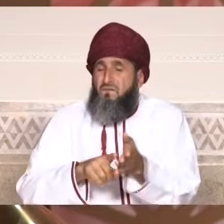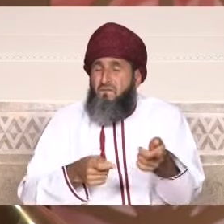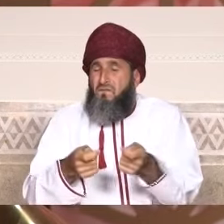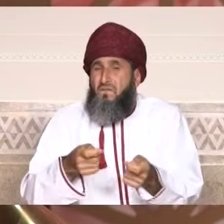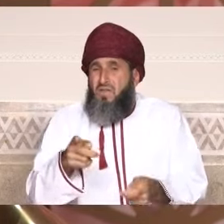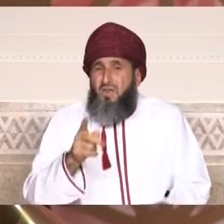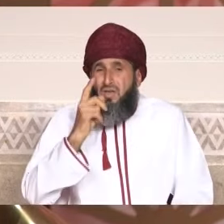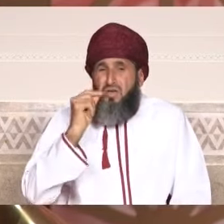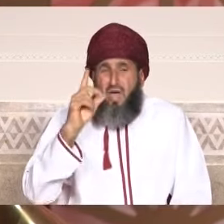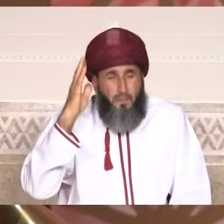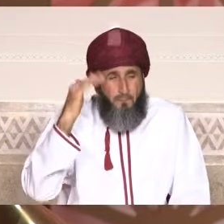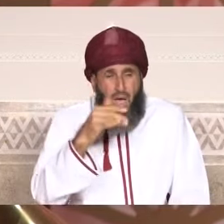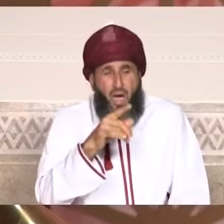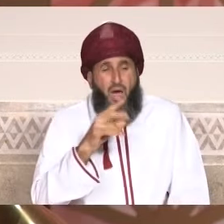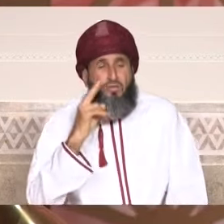على الرجال من النساء.